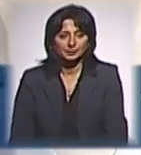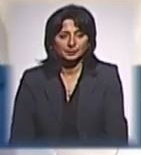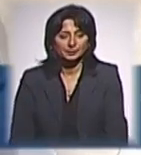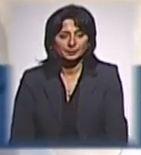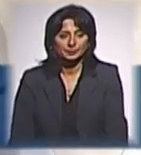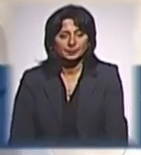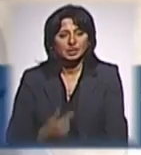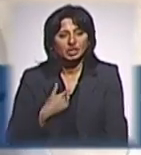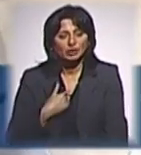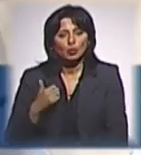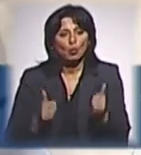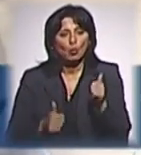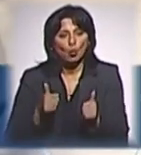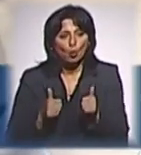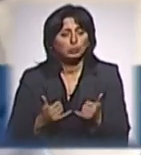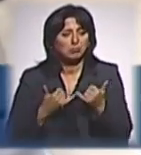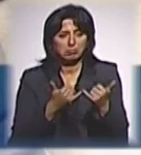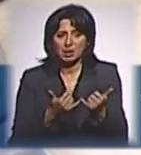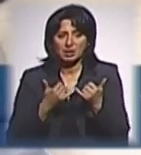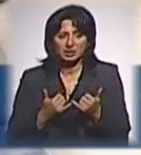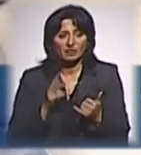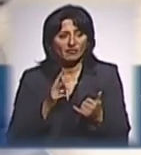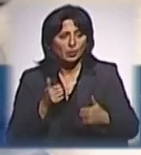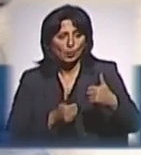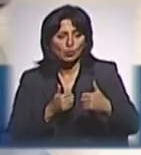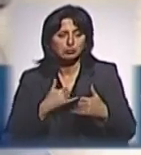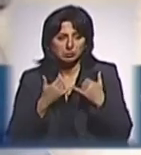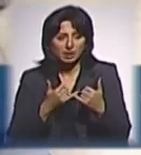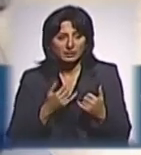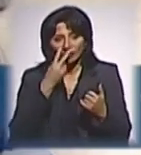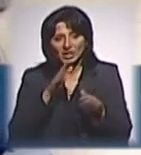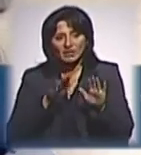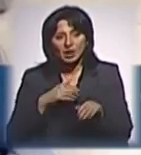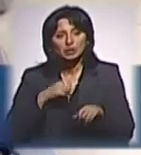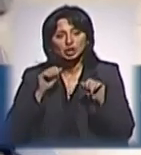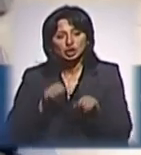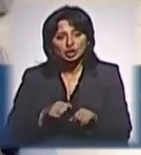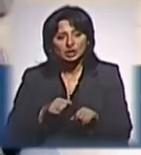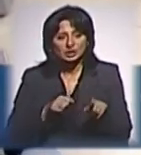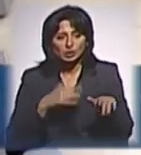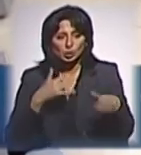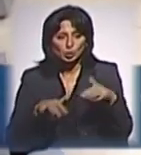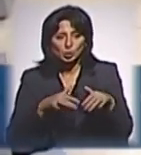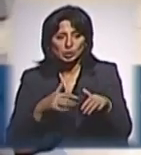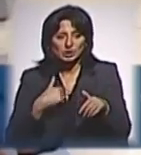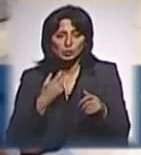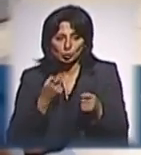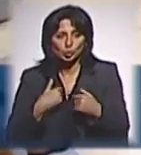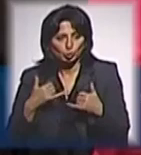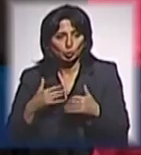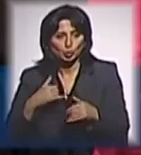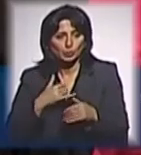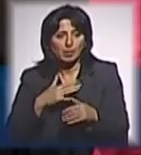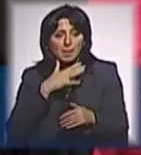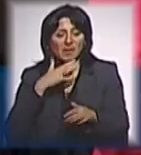ჩვენ კონკურენტებს პატივს ვცემთ, ხედავთ იმ ადგილებს, სადაც შეიძლება უფრო სუსტად გამოვიყურებოდეთ, მაგრამ ძალიან